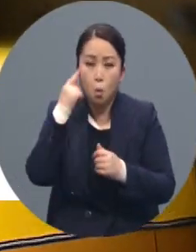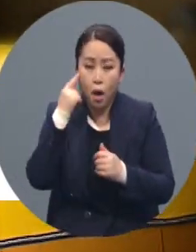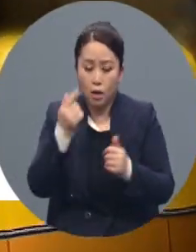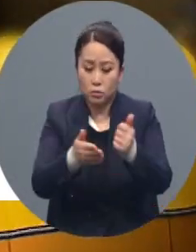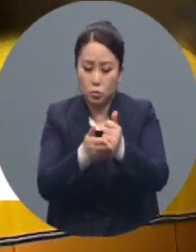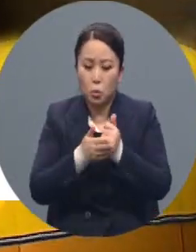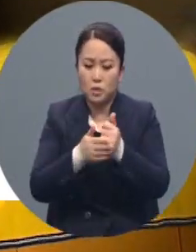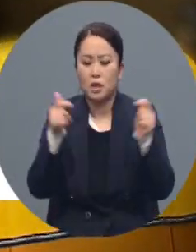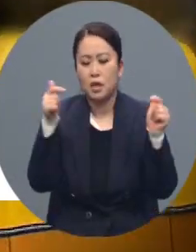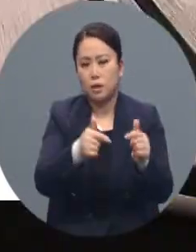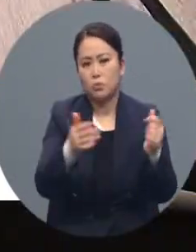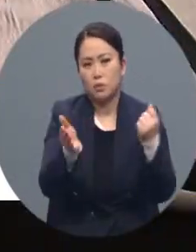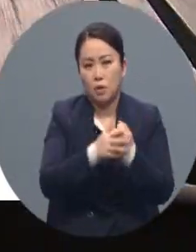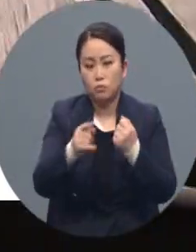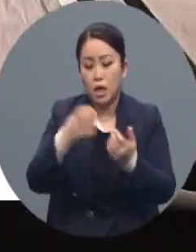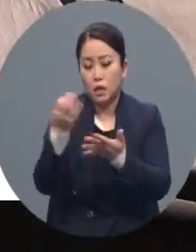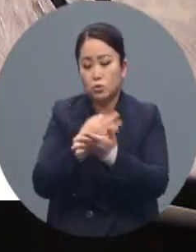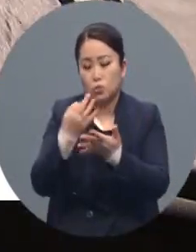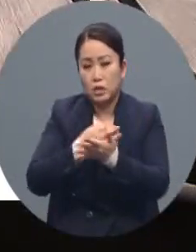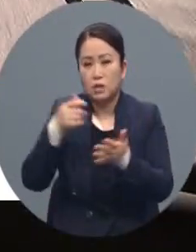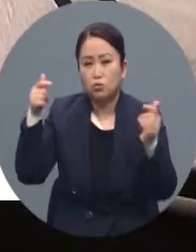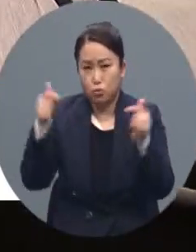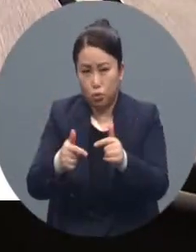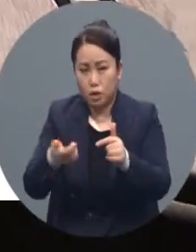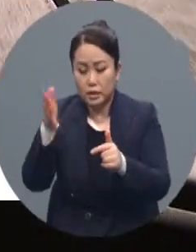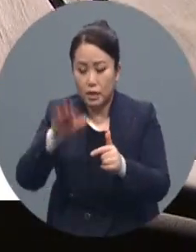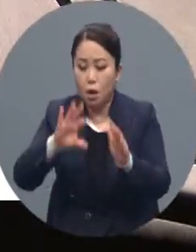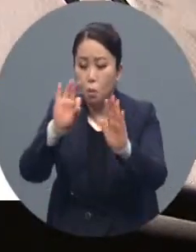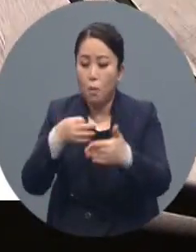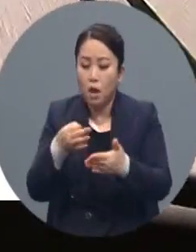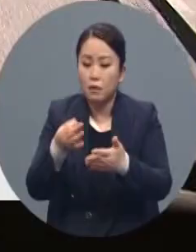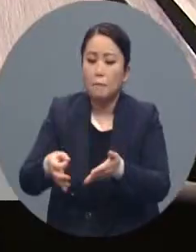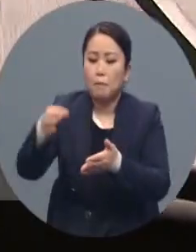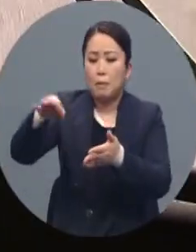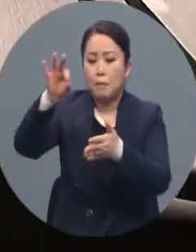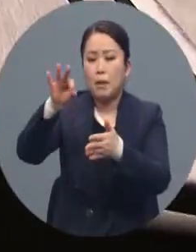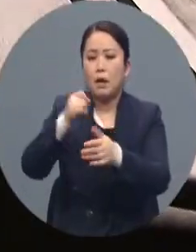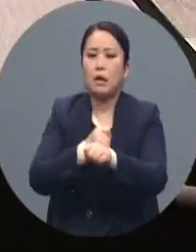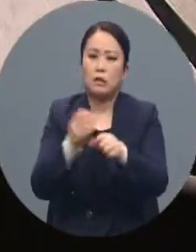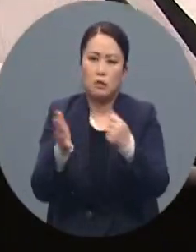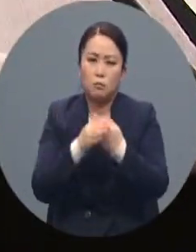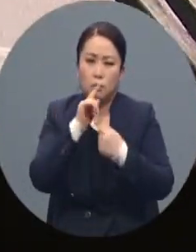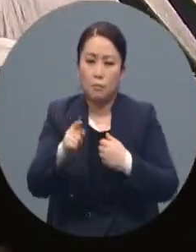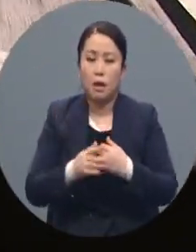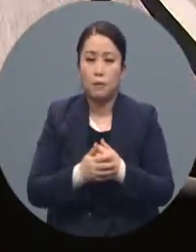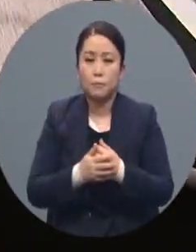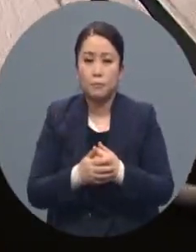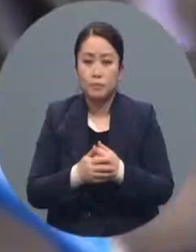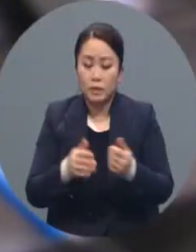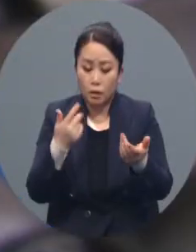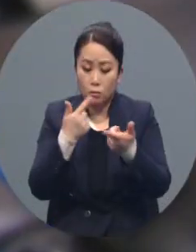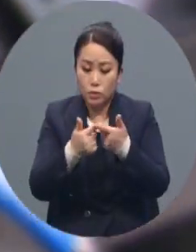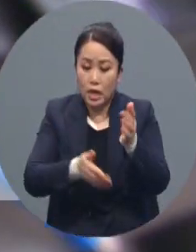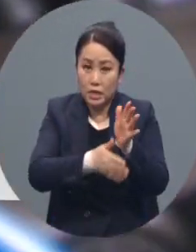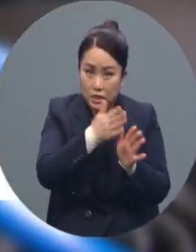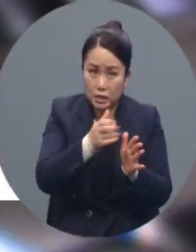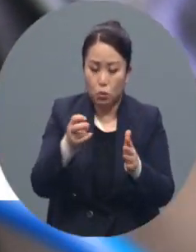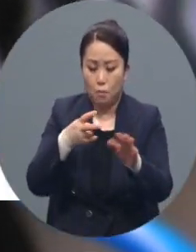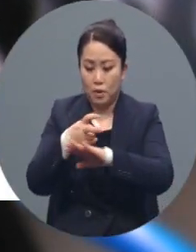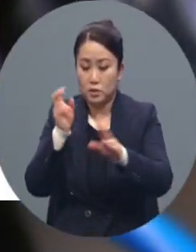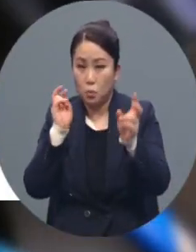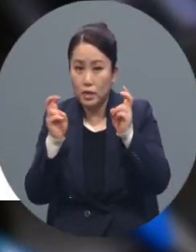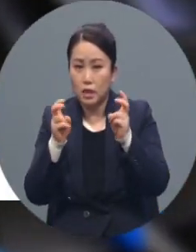수입은 줄어드는데 인건비 같은 비용은 계속 늘어난다는 주장입니다. 부산시와 버스 업체들은